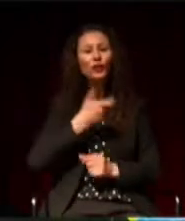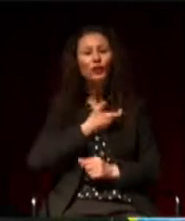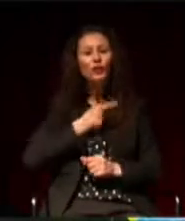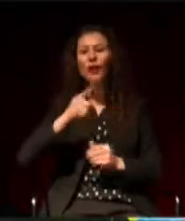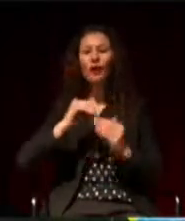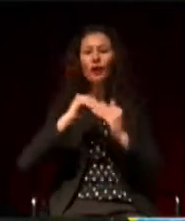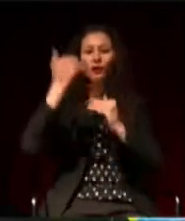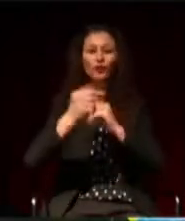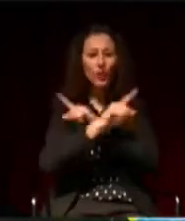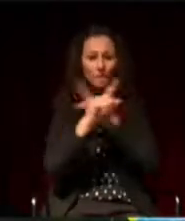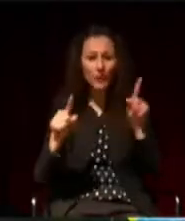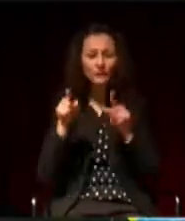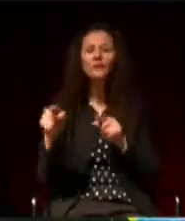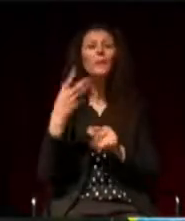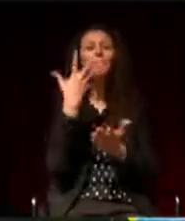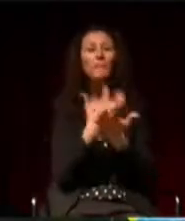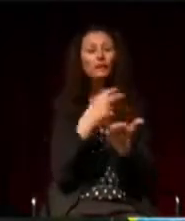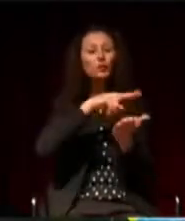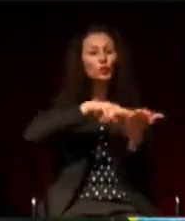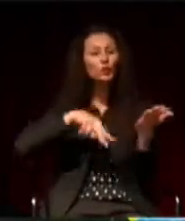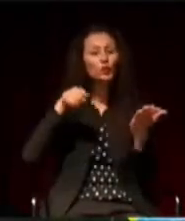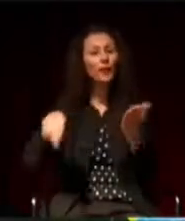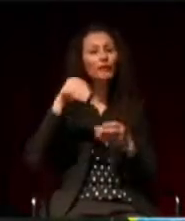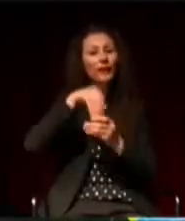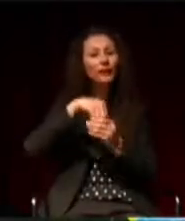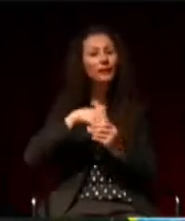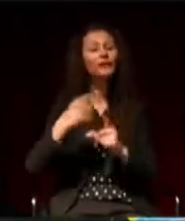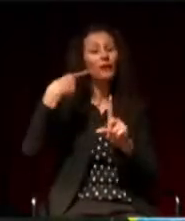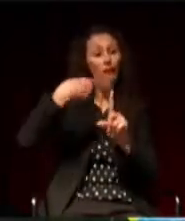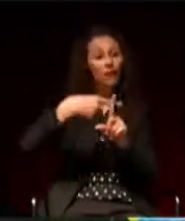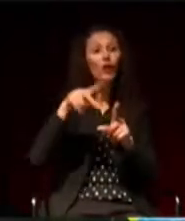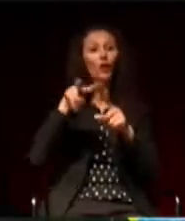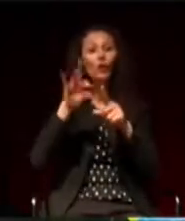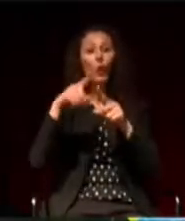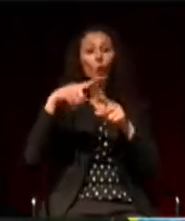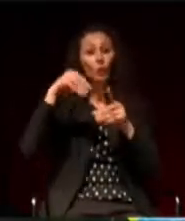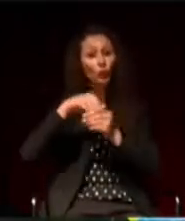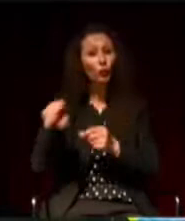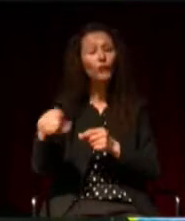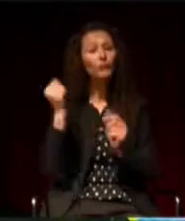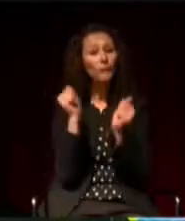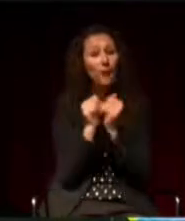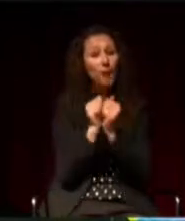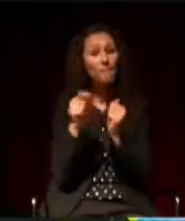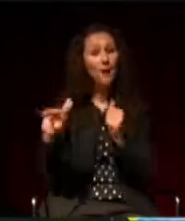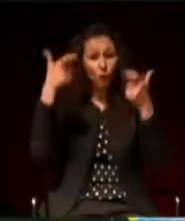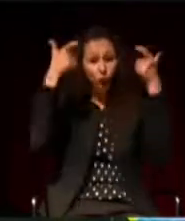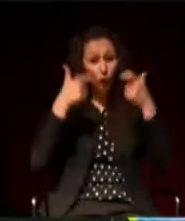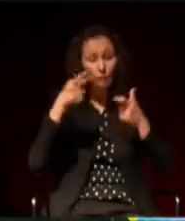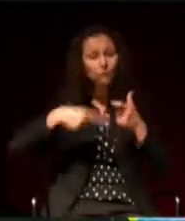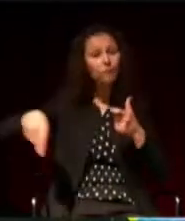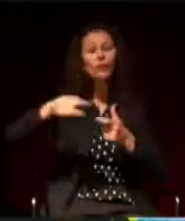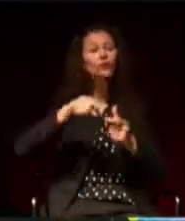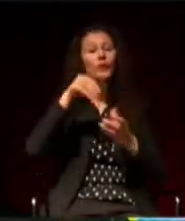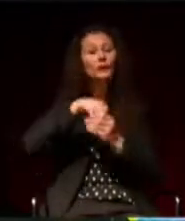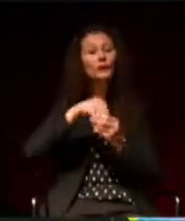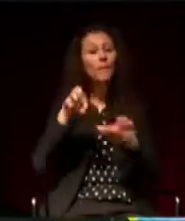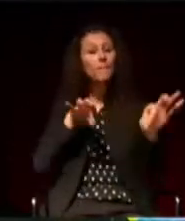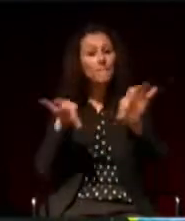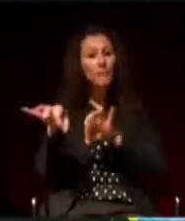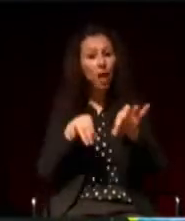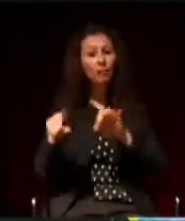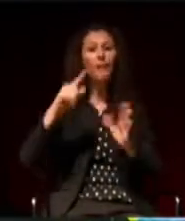ededi aşılamaz. Ancak mevcut ruhsatlı yapının kat edilinin mülga plan notları ile mülga yönetmelik hükümleri kapsamında yürürlükteki imar